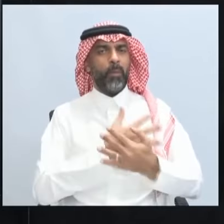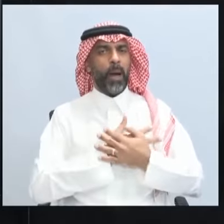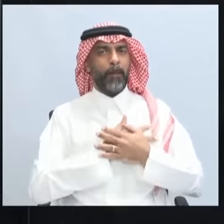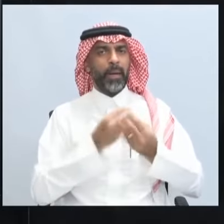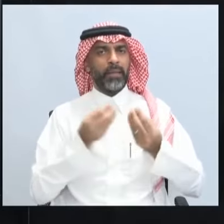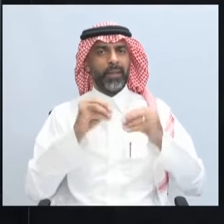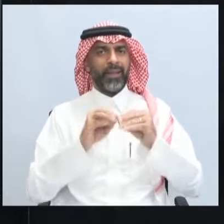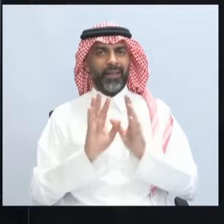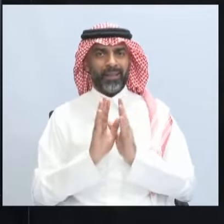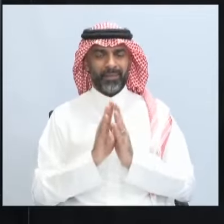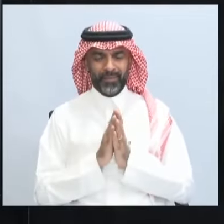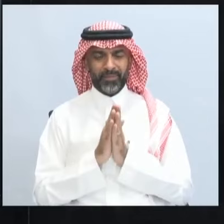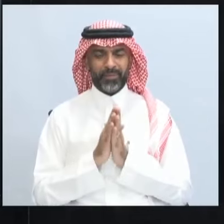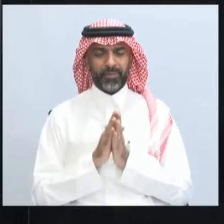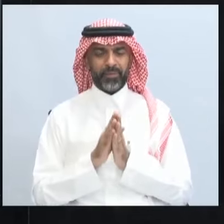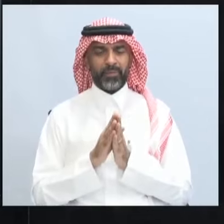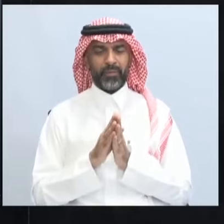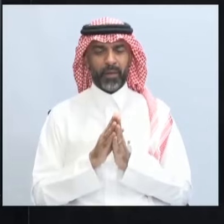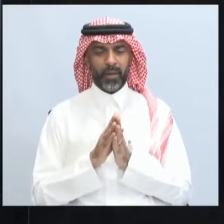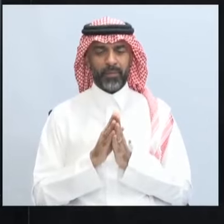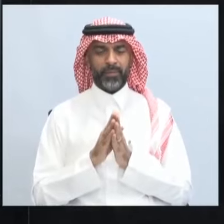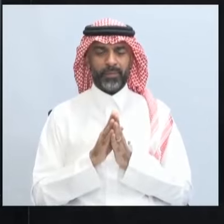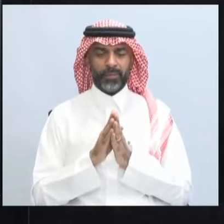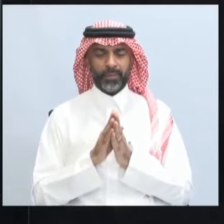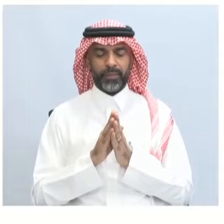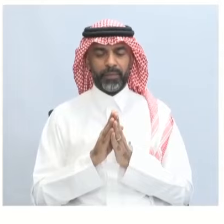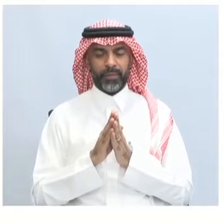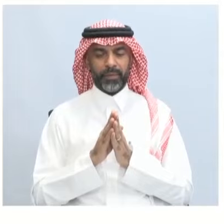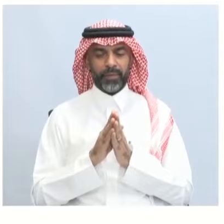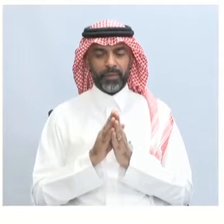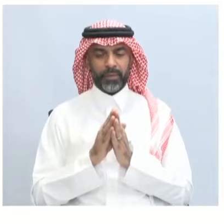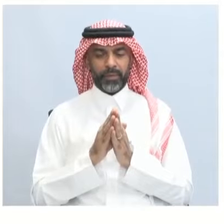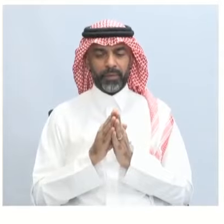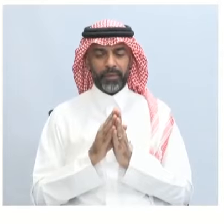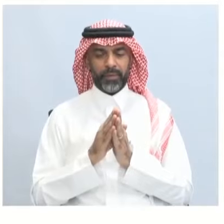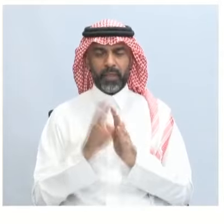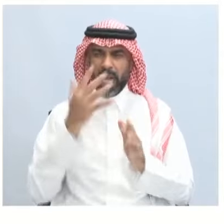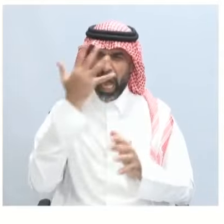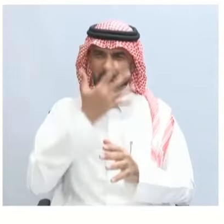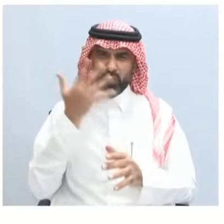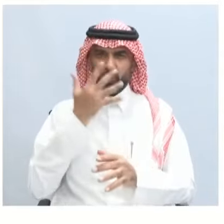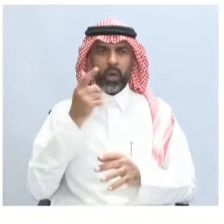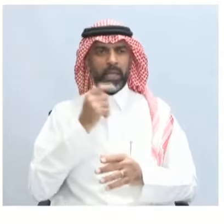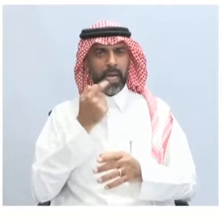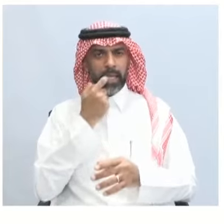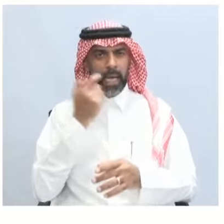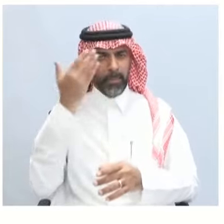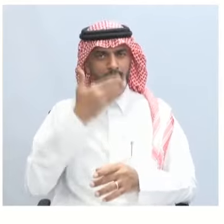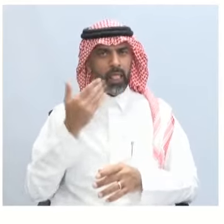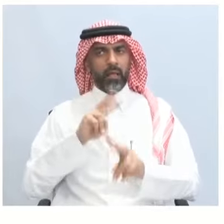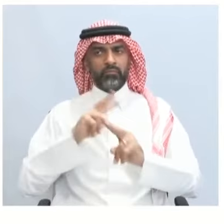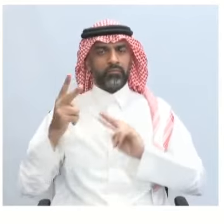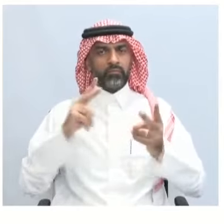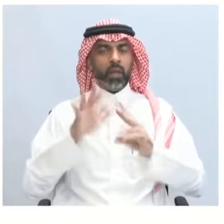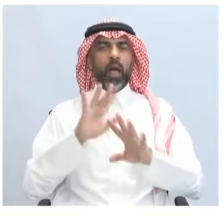جنسياتهم وان اختلفت اختلفت الوانهم او ان اختلفت ايضا ايضا بلدانهم فلهذا نقول